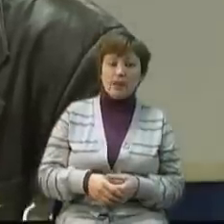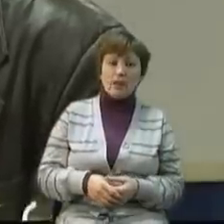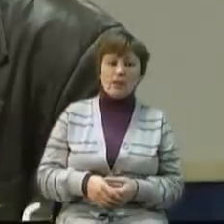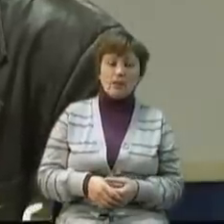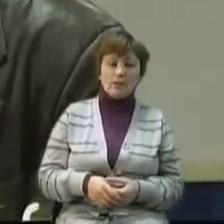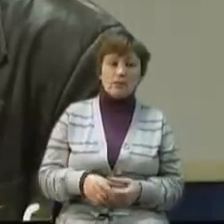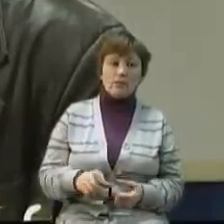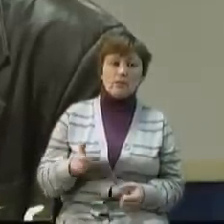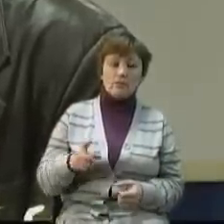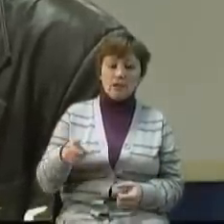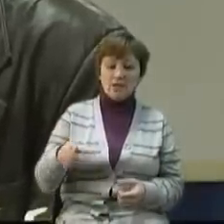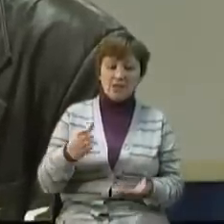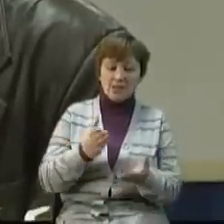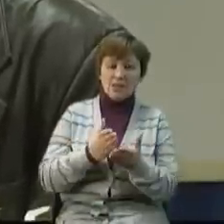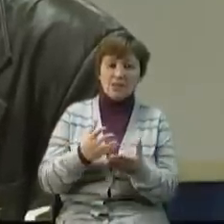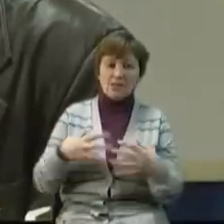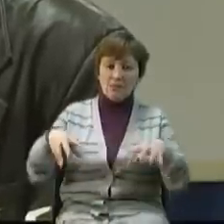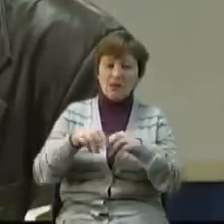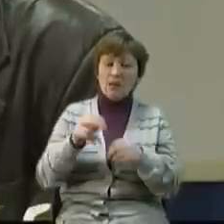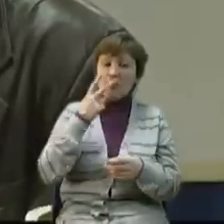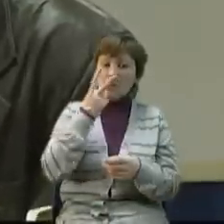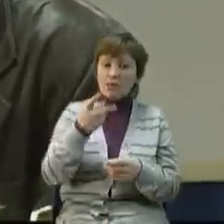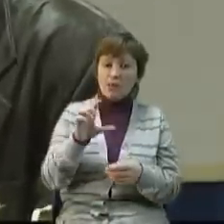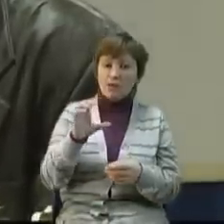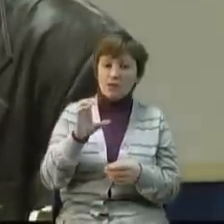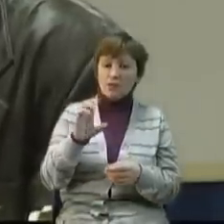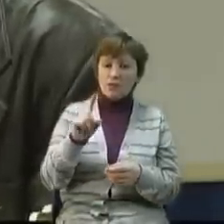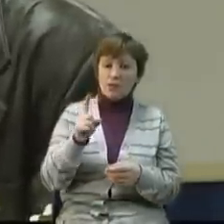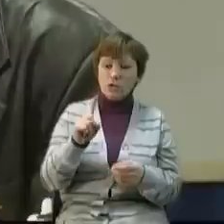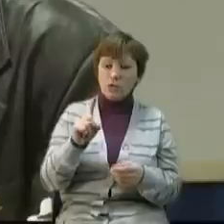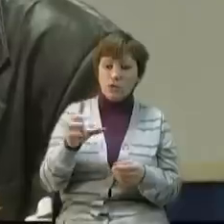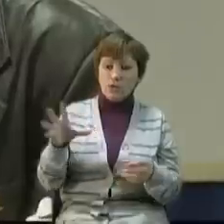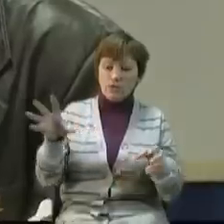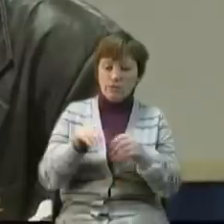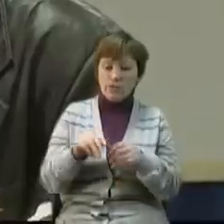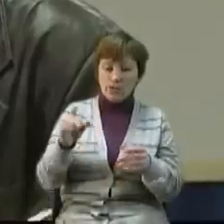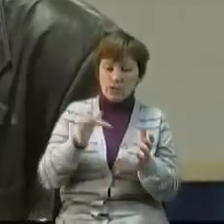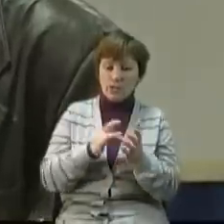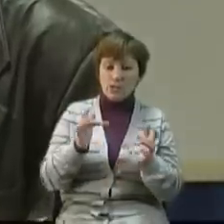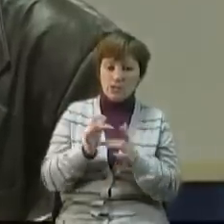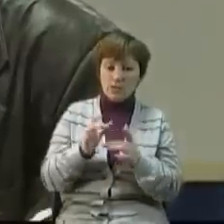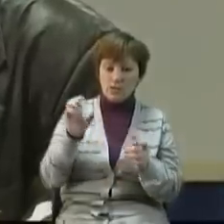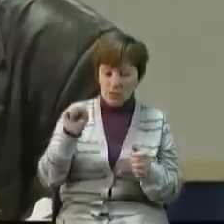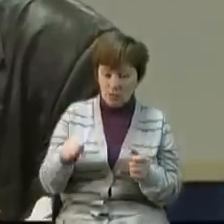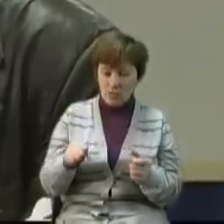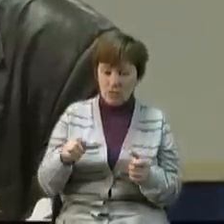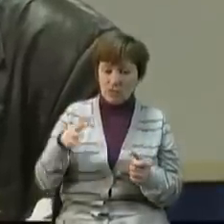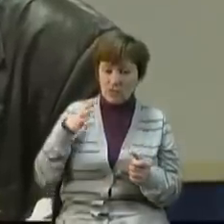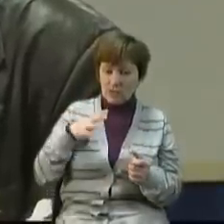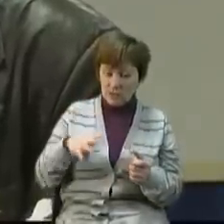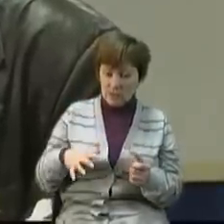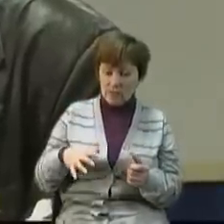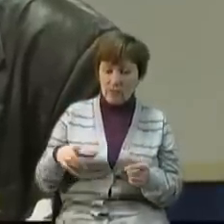со Христом можно не только перенести эти скорби,